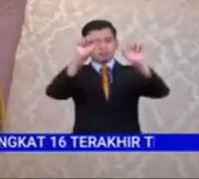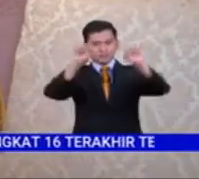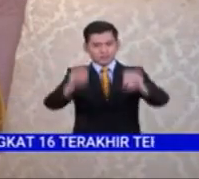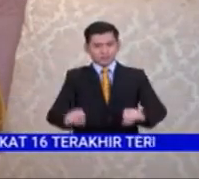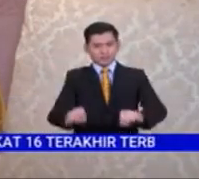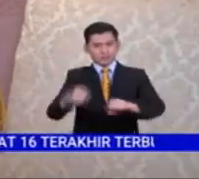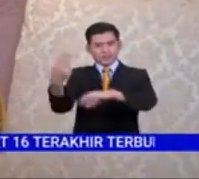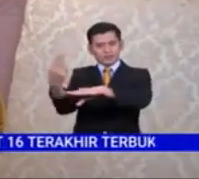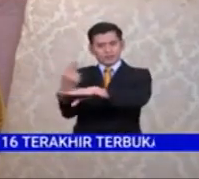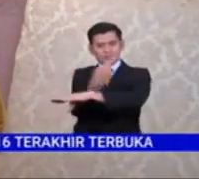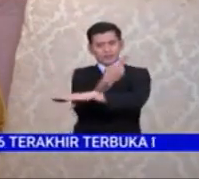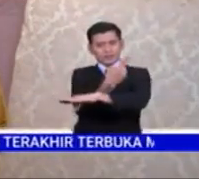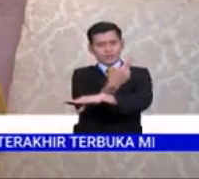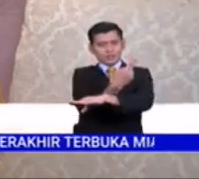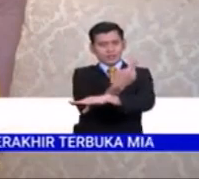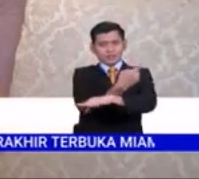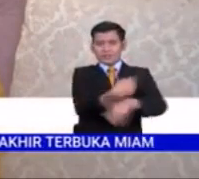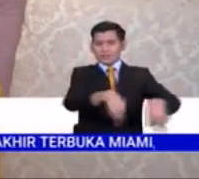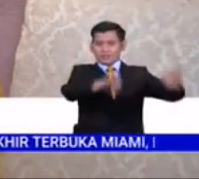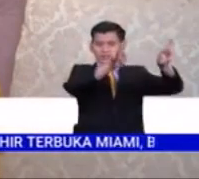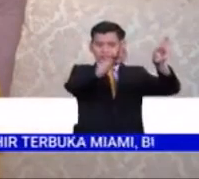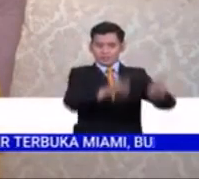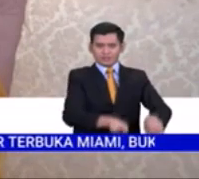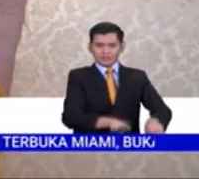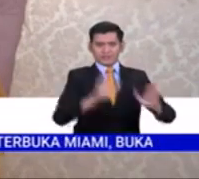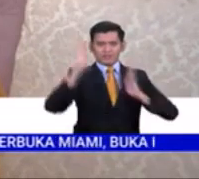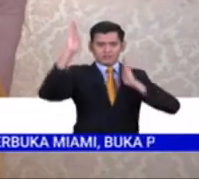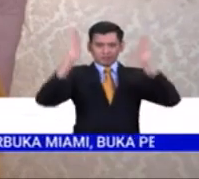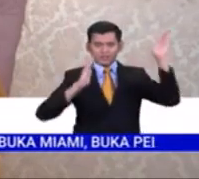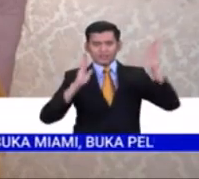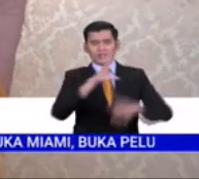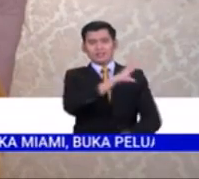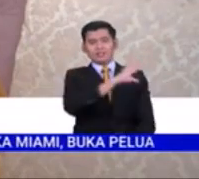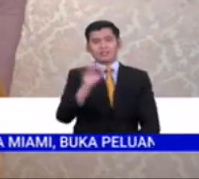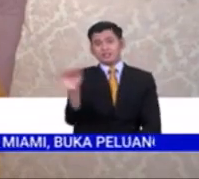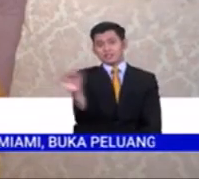digunapakai oleh rakyat oleh Malaysia, tapi juga kepada